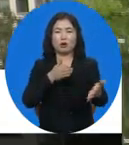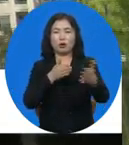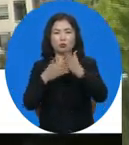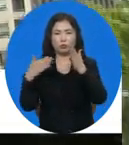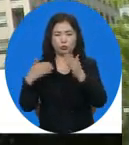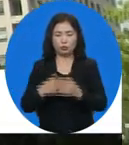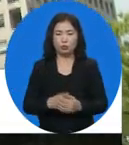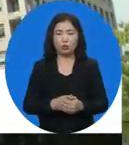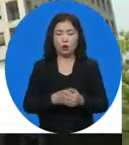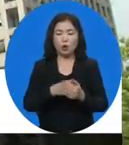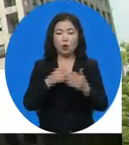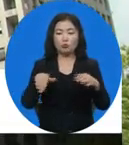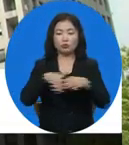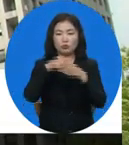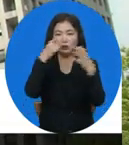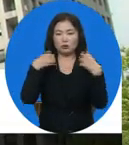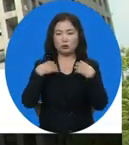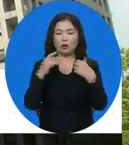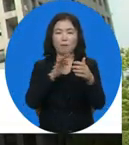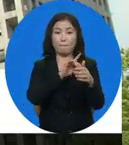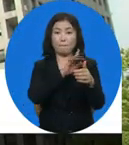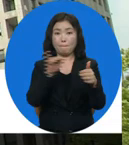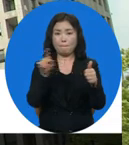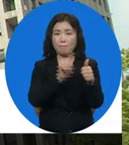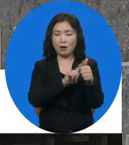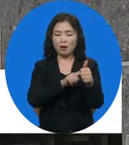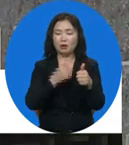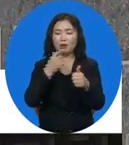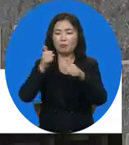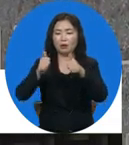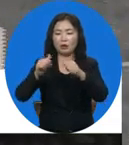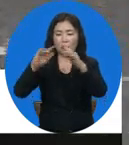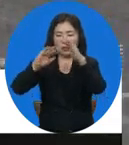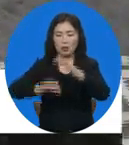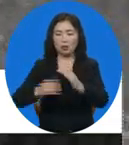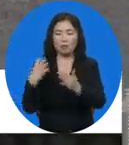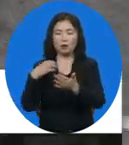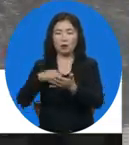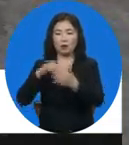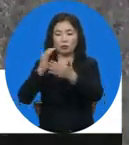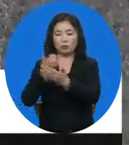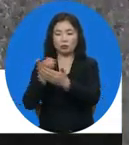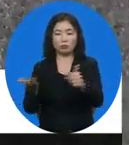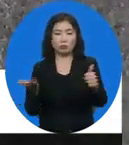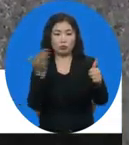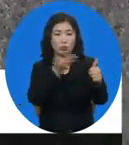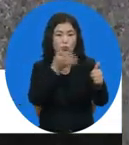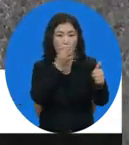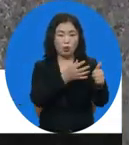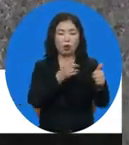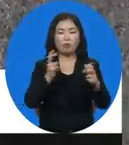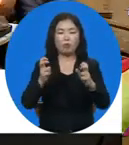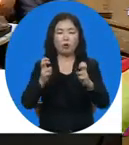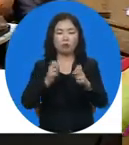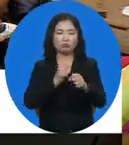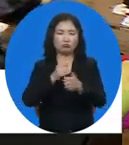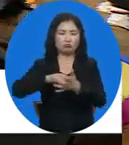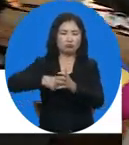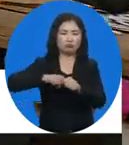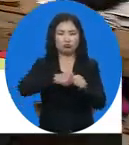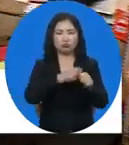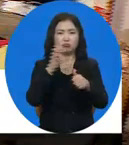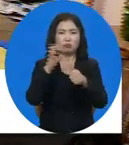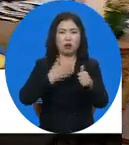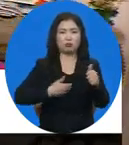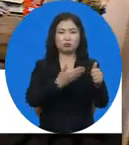당했습니다 문화재청은 배 씨에게 대법원판결 문과 방안 요청 문서를 전달하고 법적 조치도 가능하다고 통보